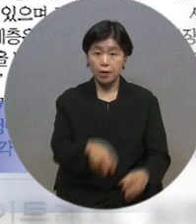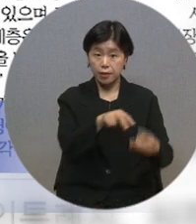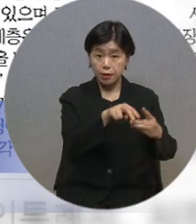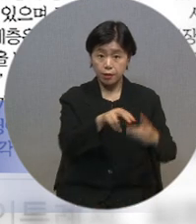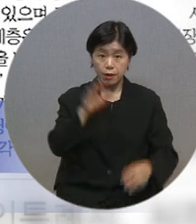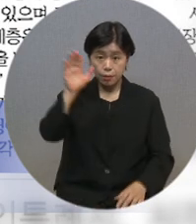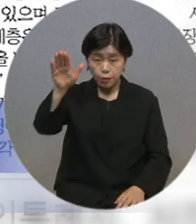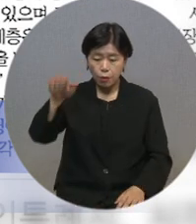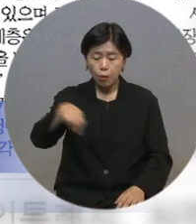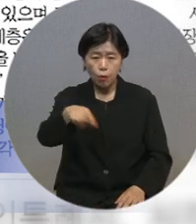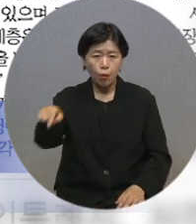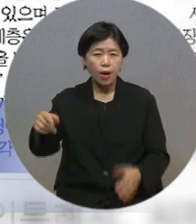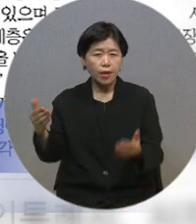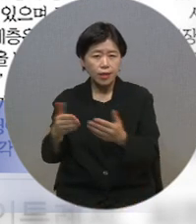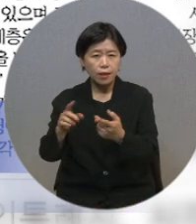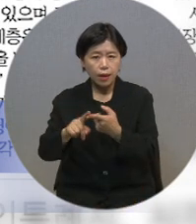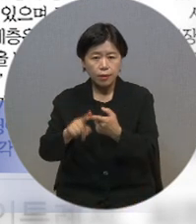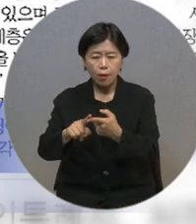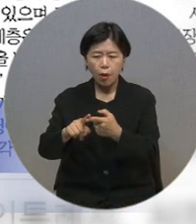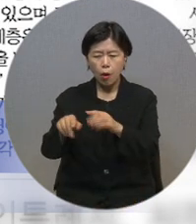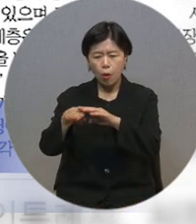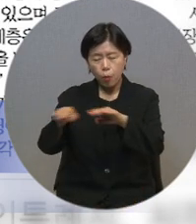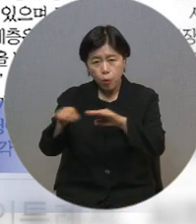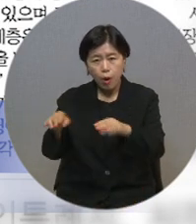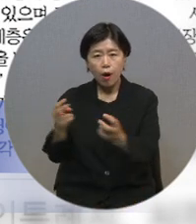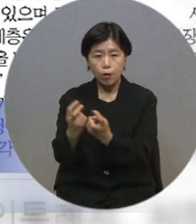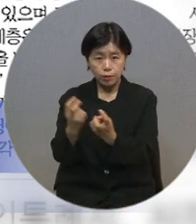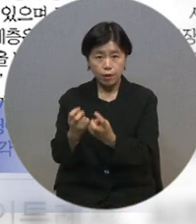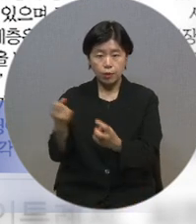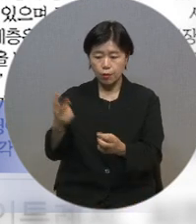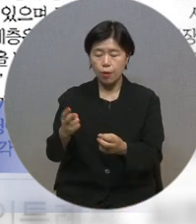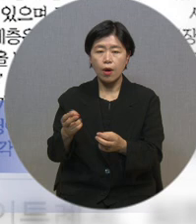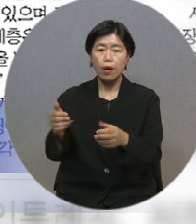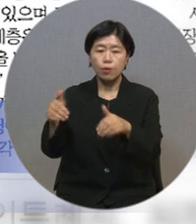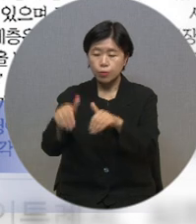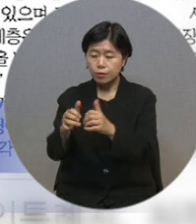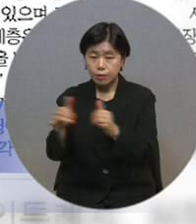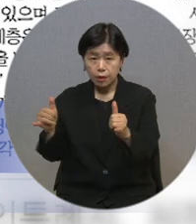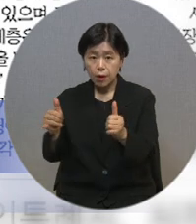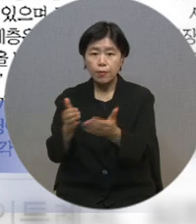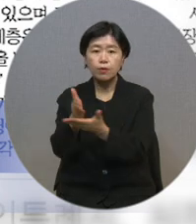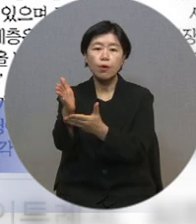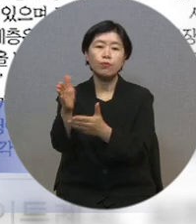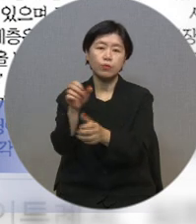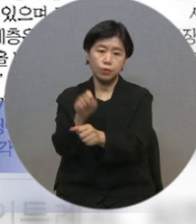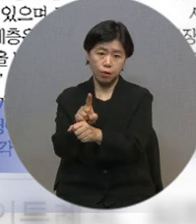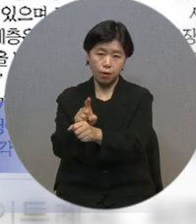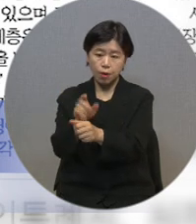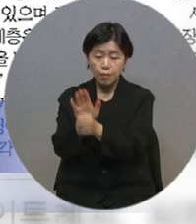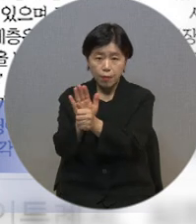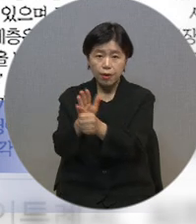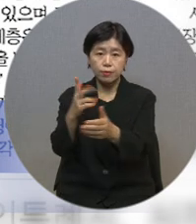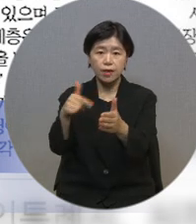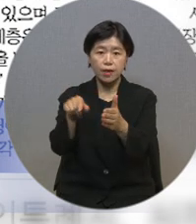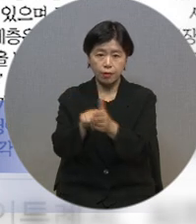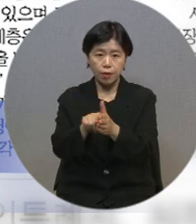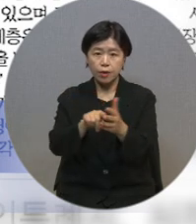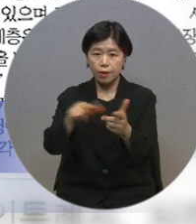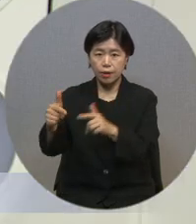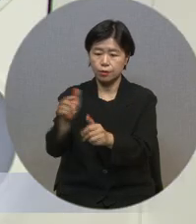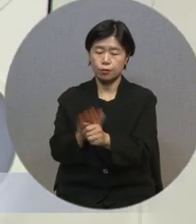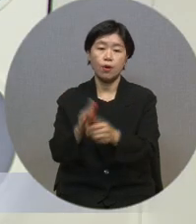앞으로도 현장의 소리에 귀기울이며 종사자의 전문성 강화와 장애인 복지 증진을 위한 교육 프로그램을 지원할